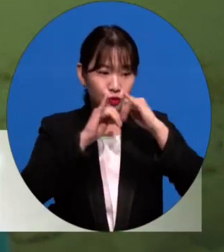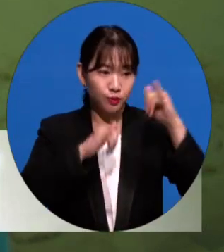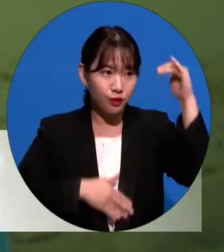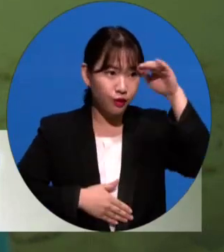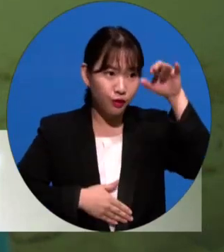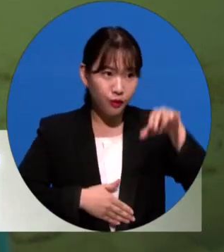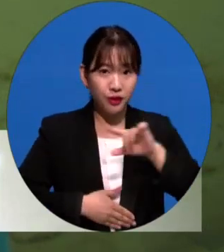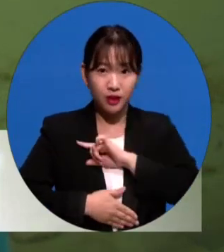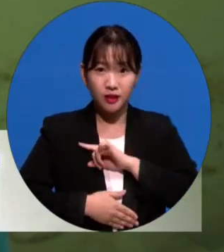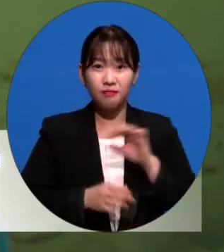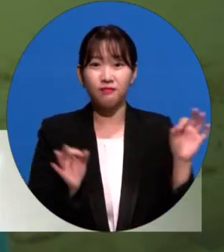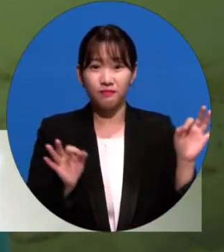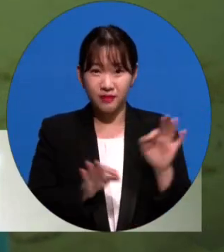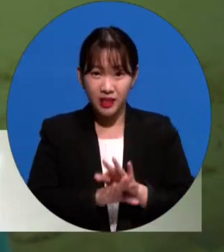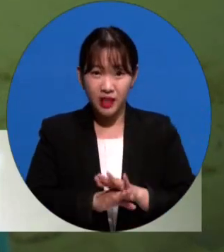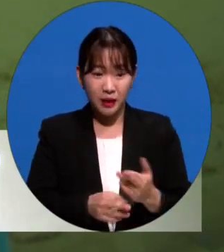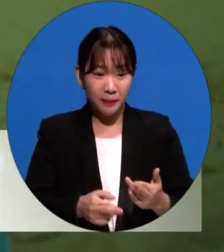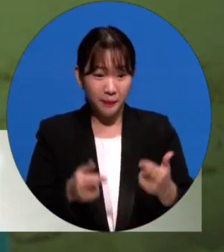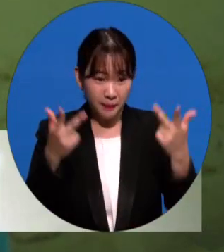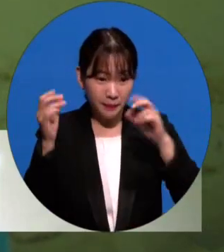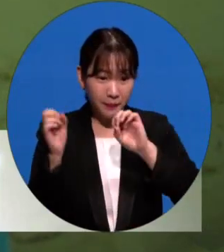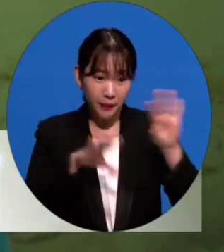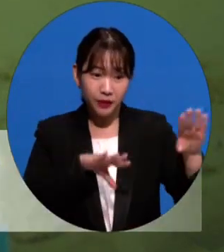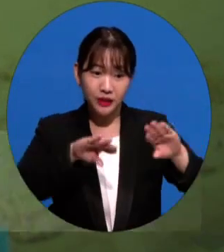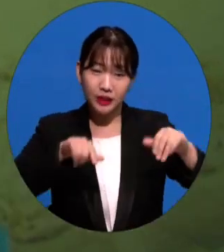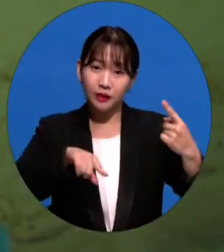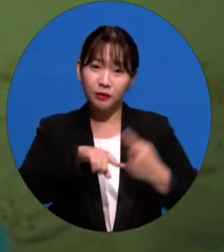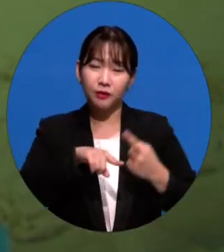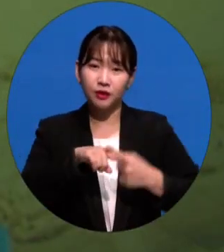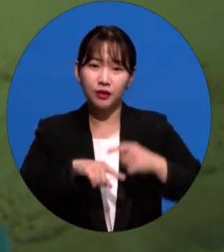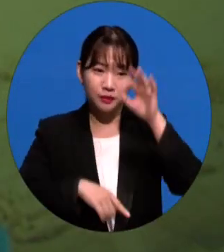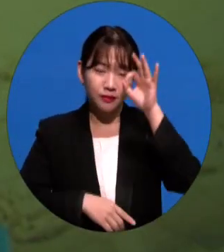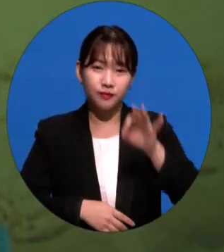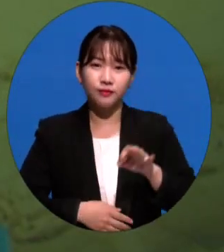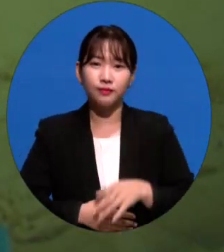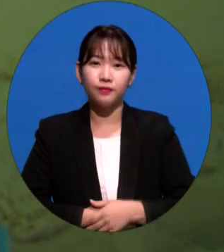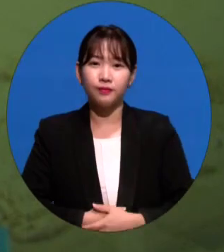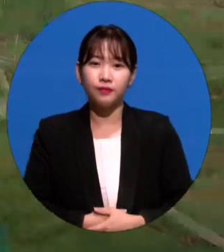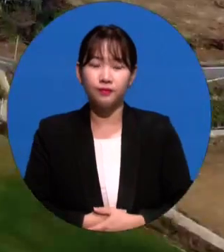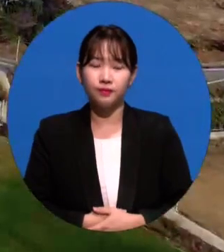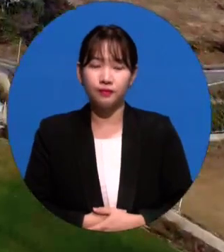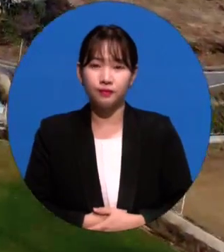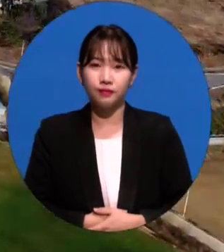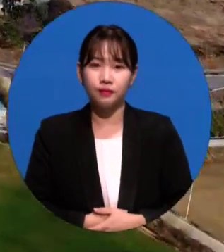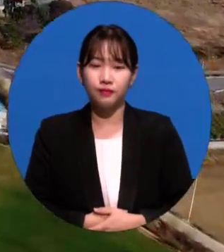무색하게 폐허를 방불케 하고 있습니다 문현철 기자가 취재했습니다